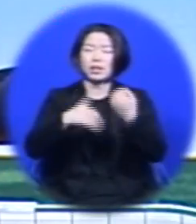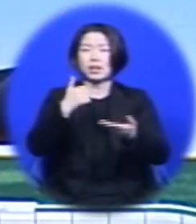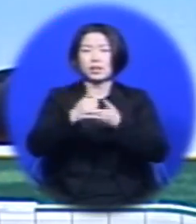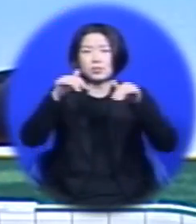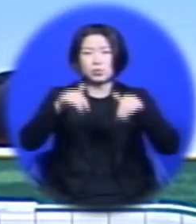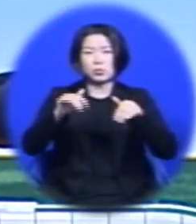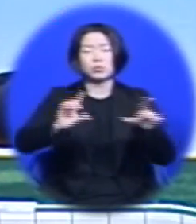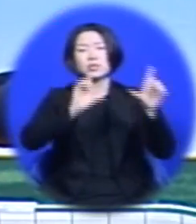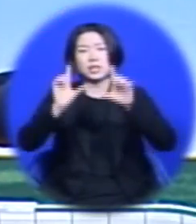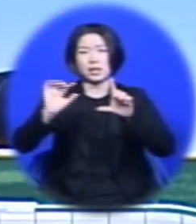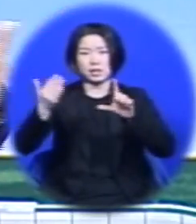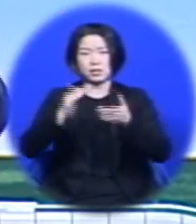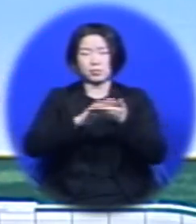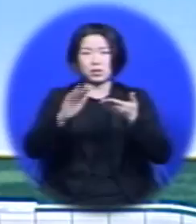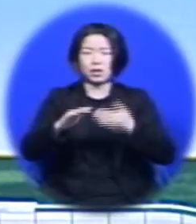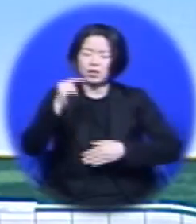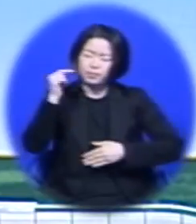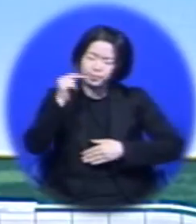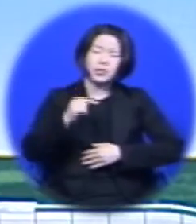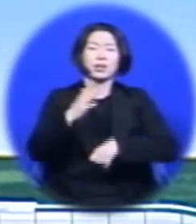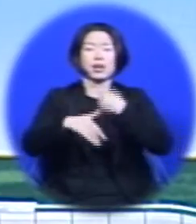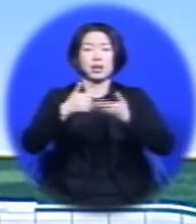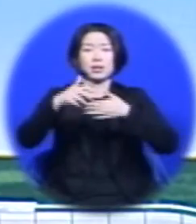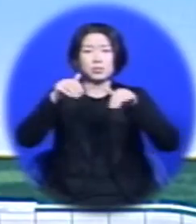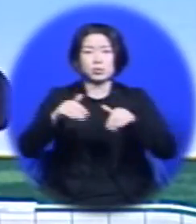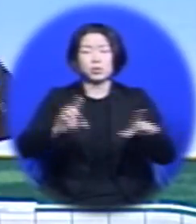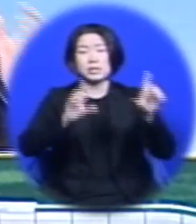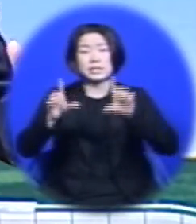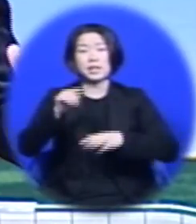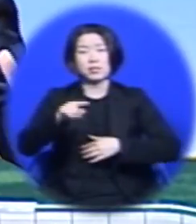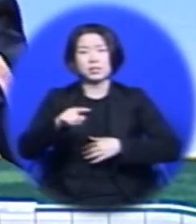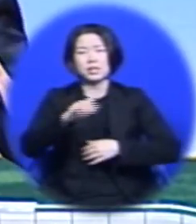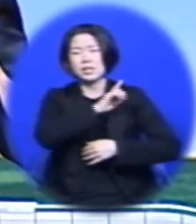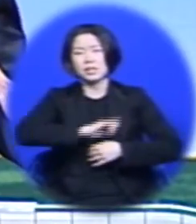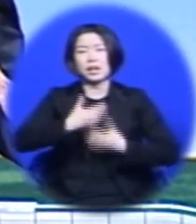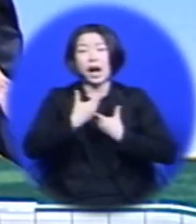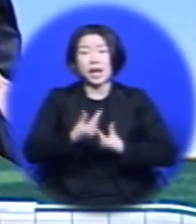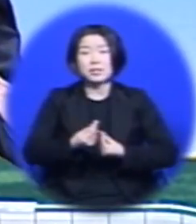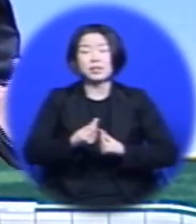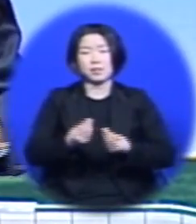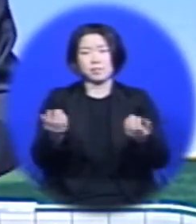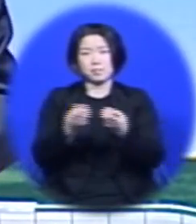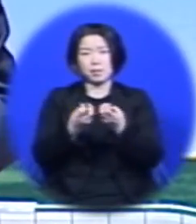것입니다 철저하게 하나님의 종으로 사는 것이 가장 안전한 길입니다